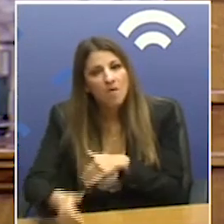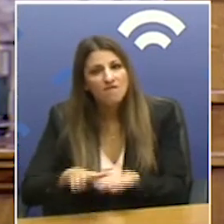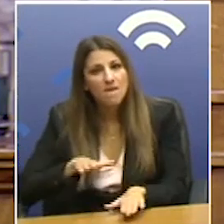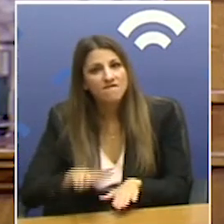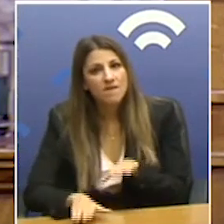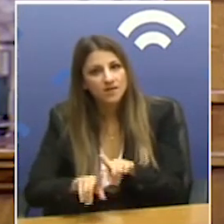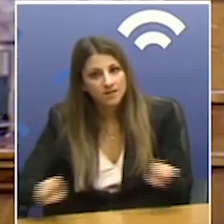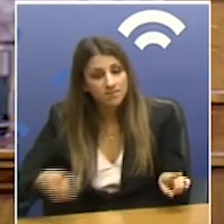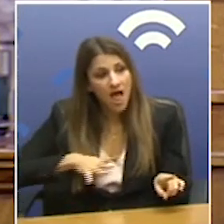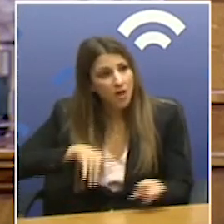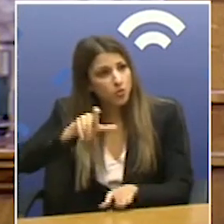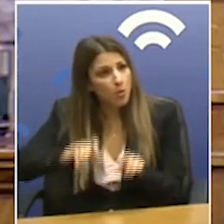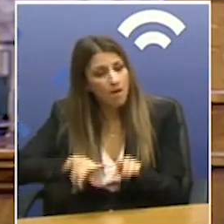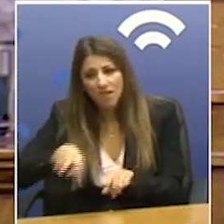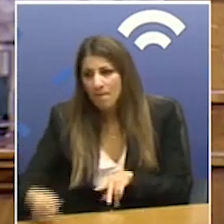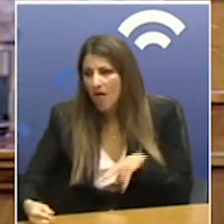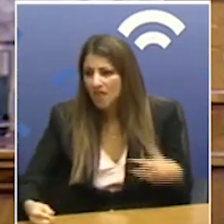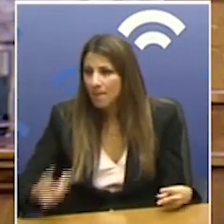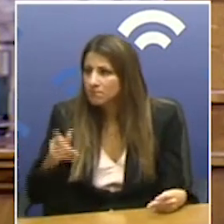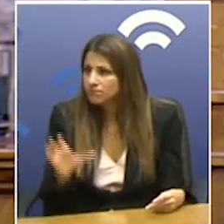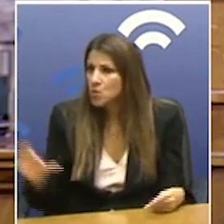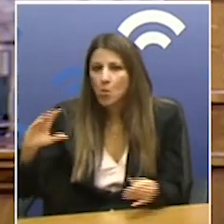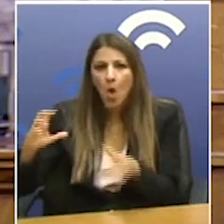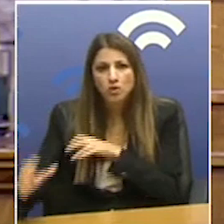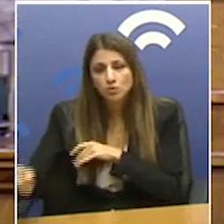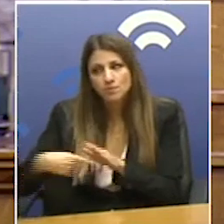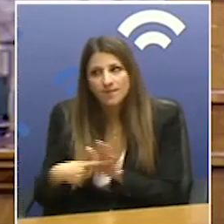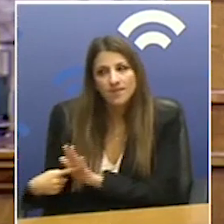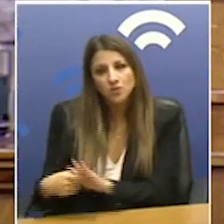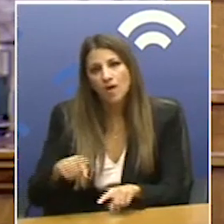σε αυτούς που ζουν γύρω μας, αλλά κυρίως σε αυτούς που